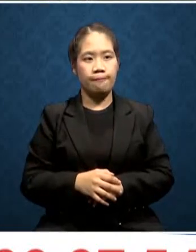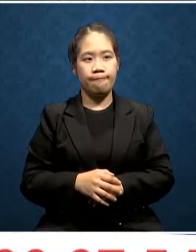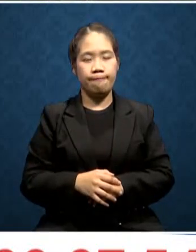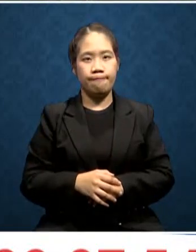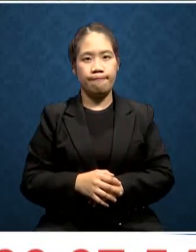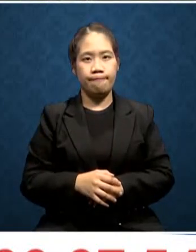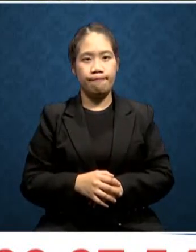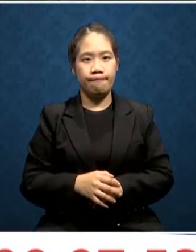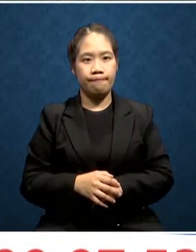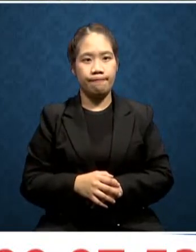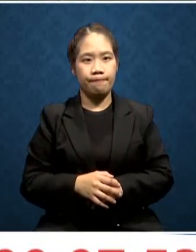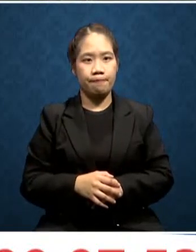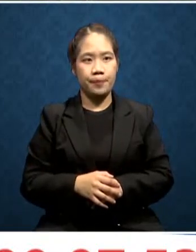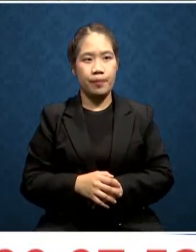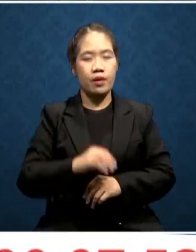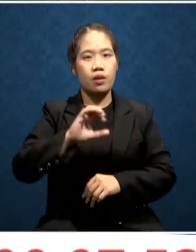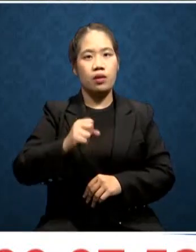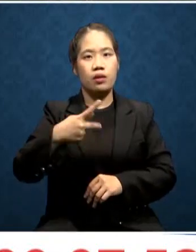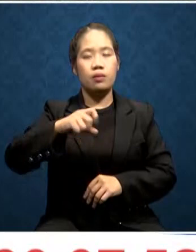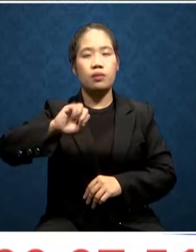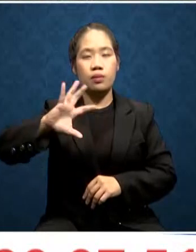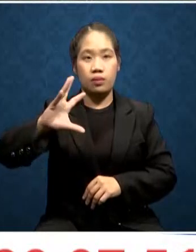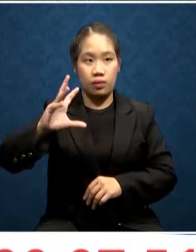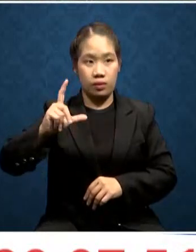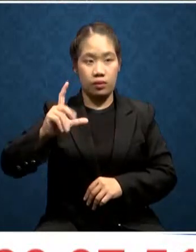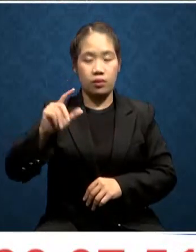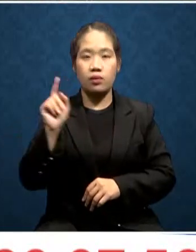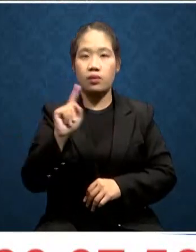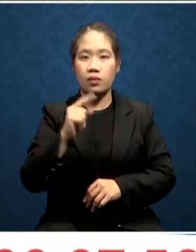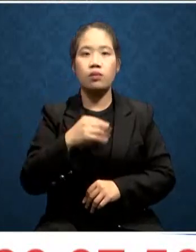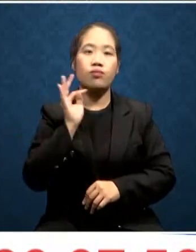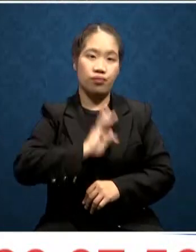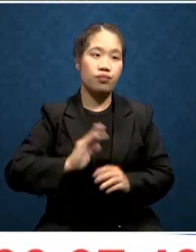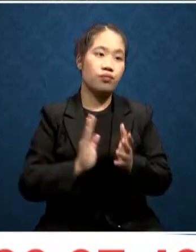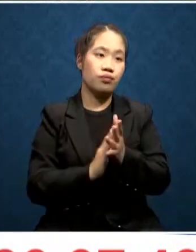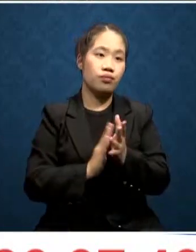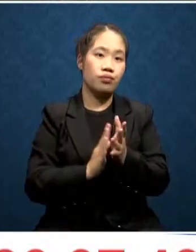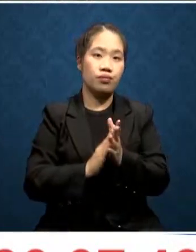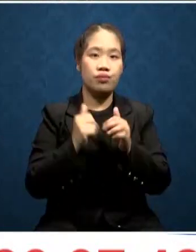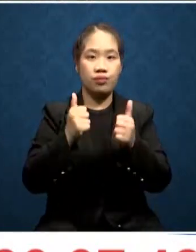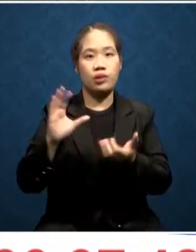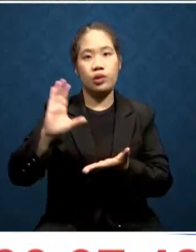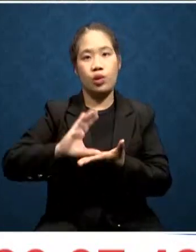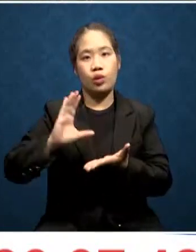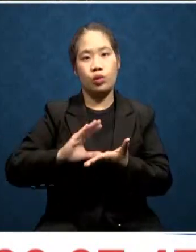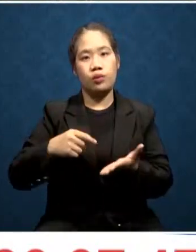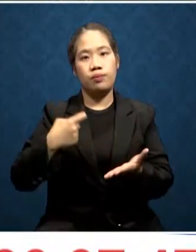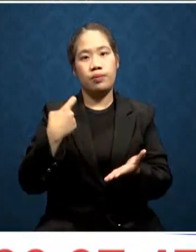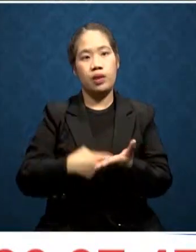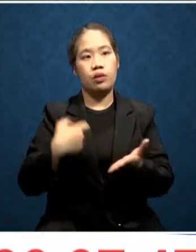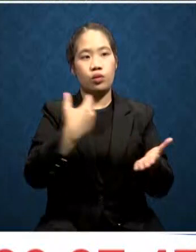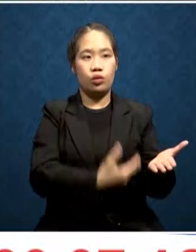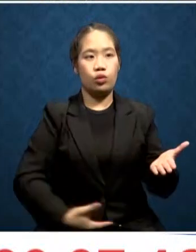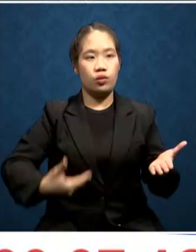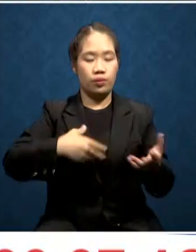ในเรื่องของสปสชก็ชื่นชมกับกองทุนหลักประกันสุขภาพที่ดูแล